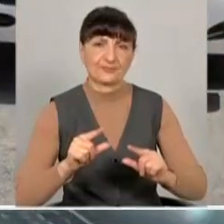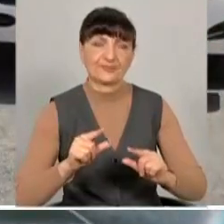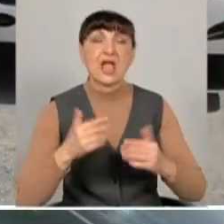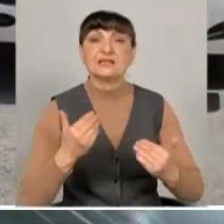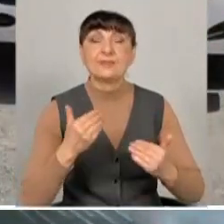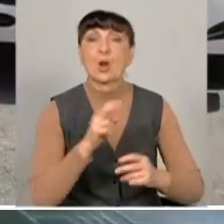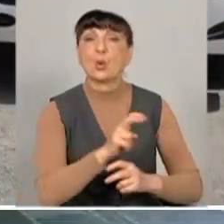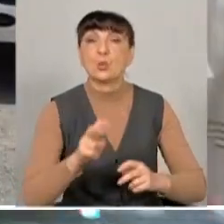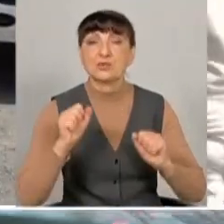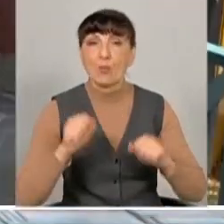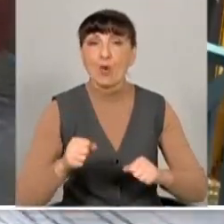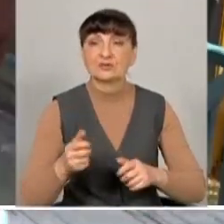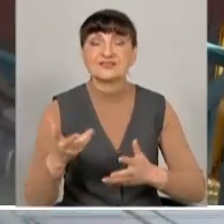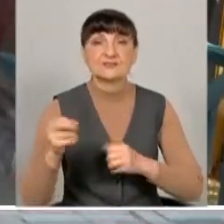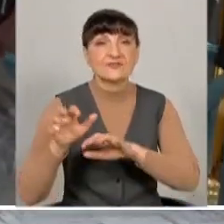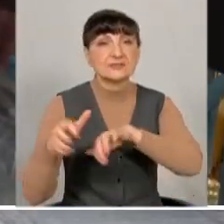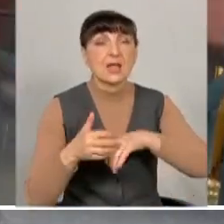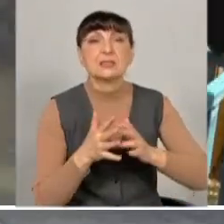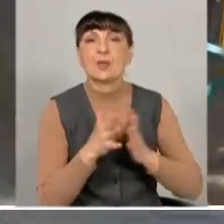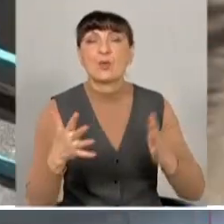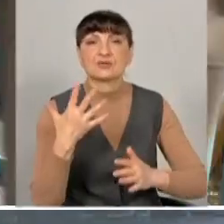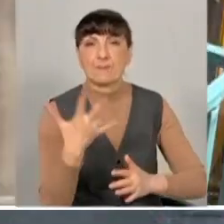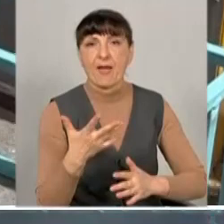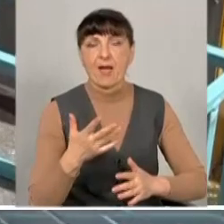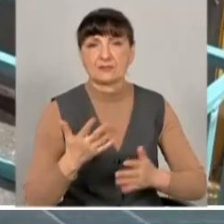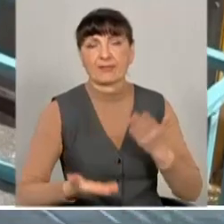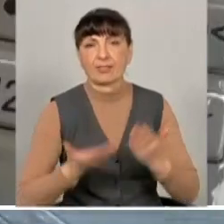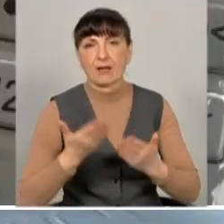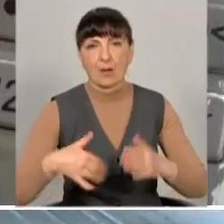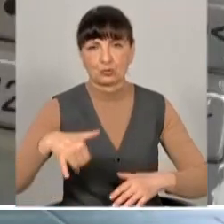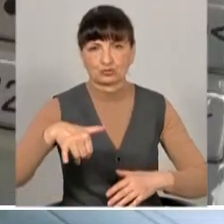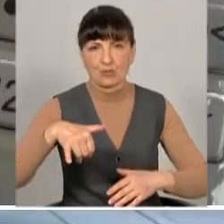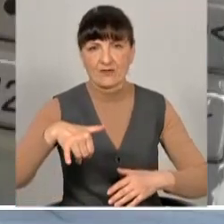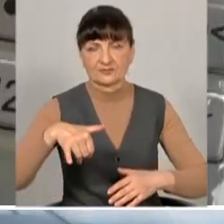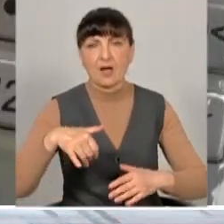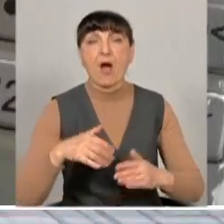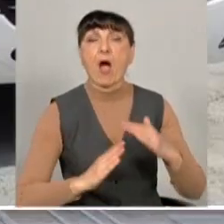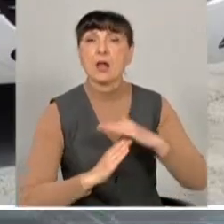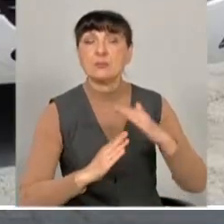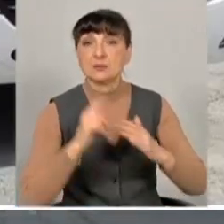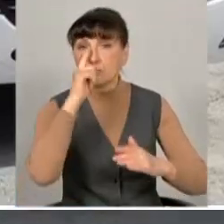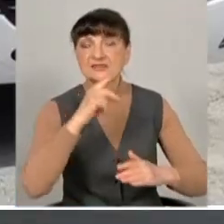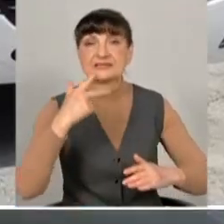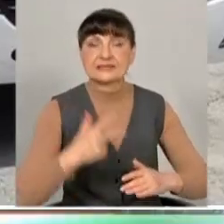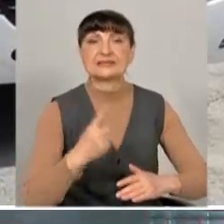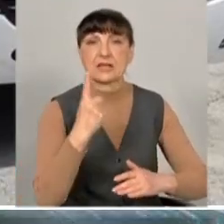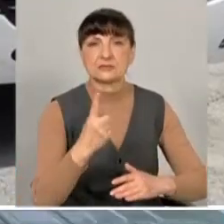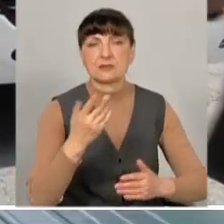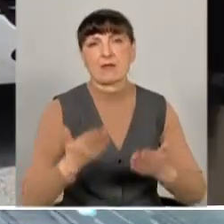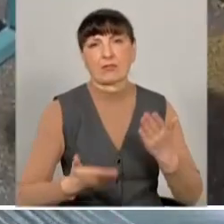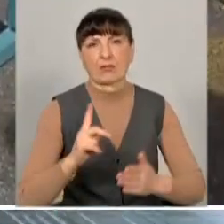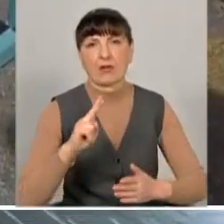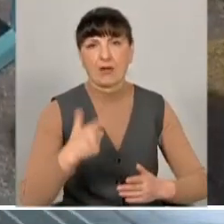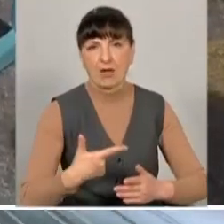теперь посетители могут унести с собой не больше 5 килограммов ручной клади, а лимит на месяц 31 килограмм на человека. Эту